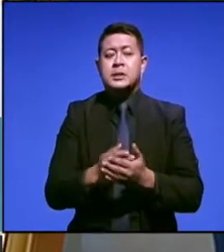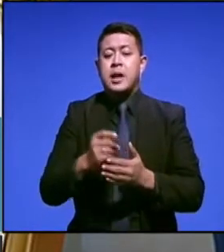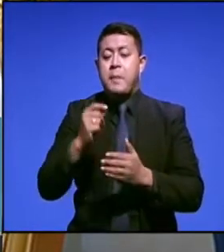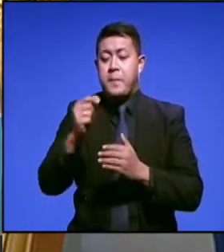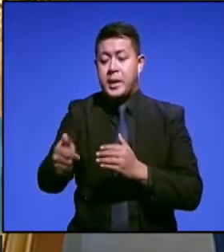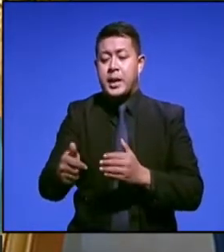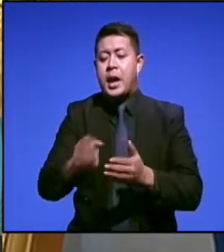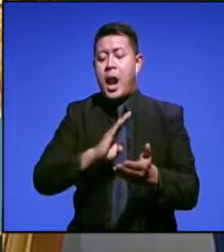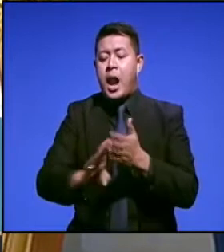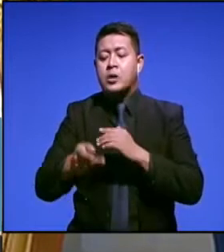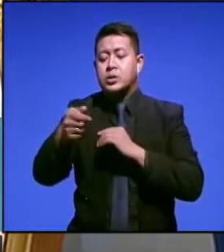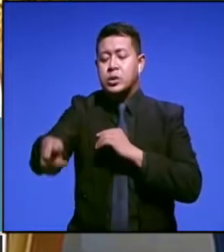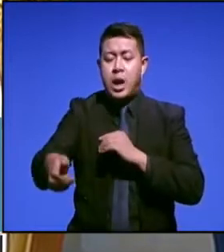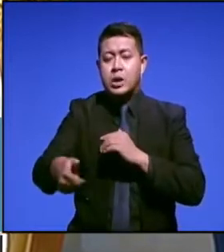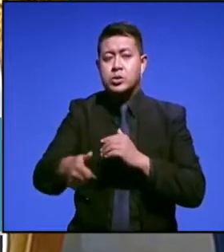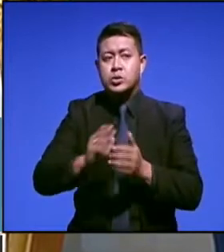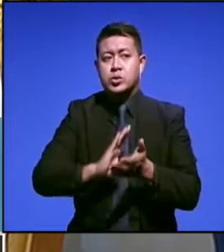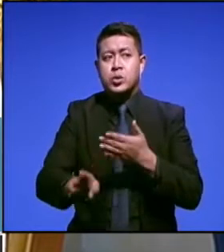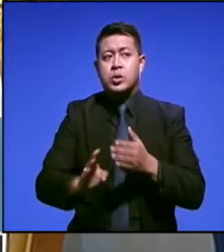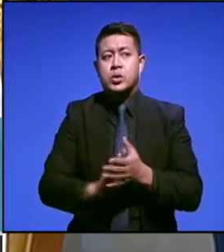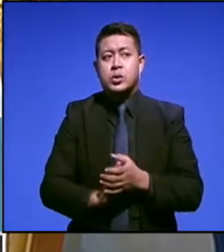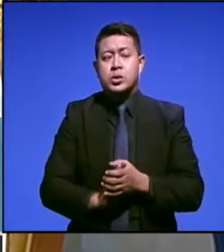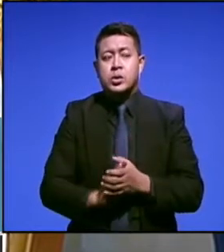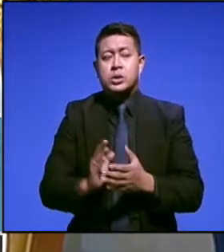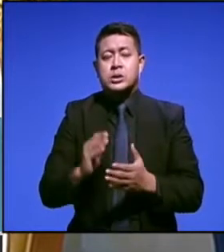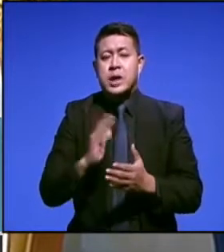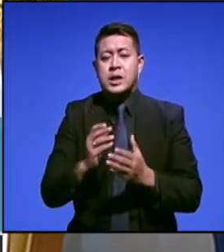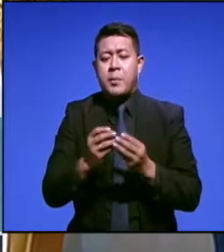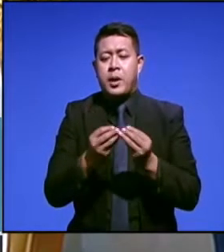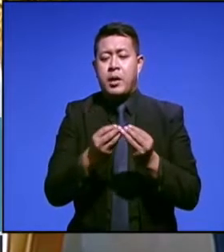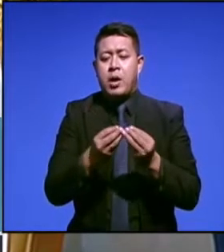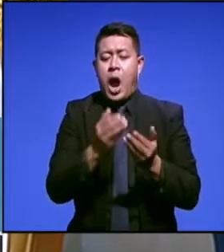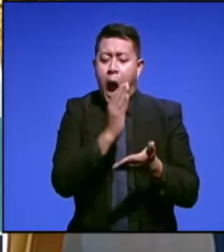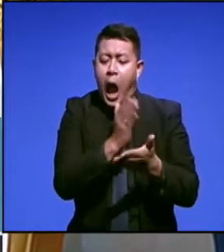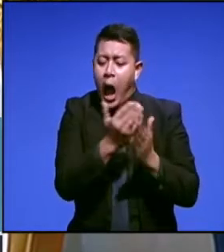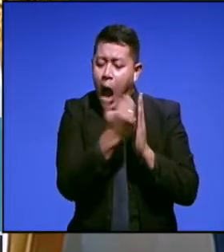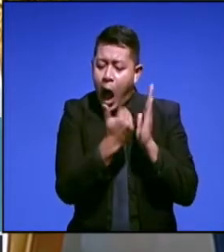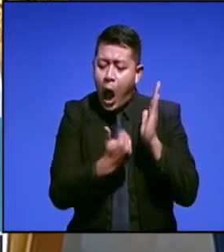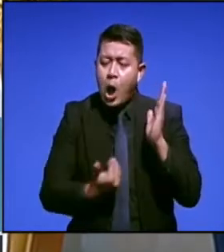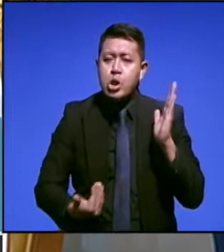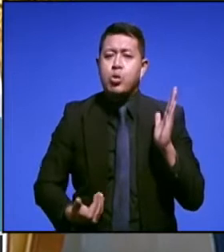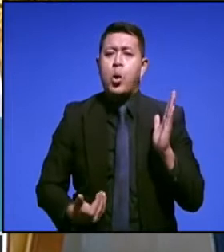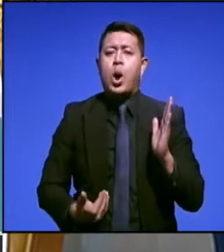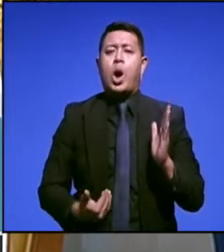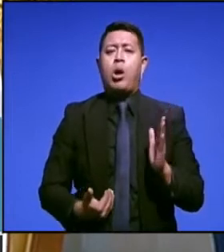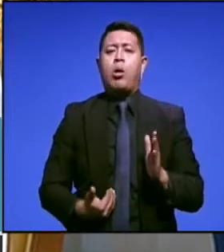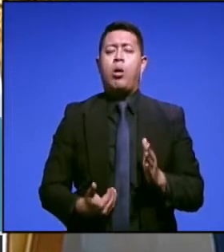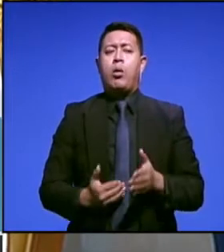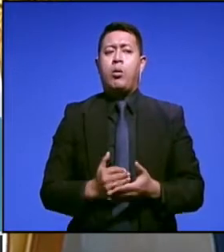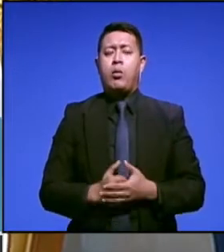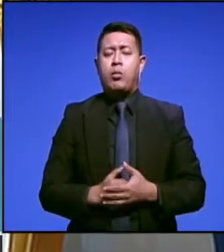langsung bantuan santunnya harus keluar gitu, jangan sampai prosedurnya di Kementerian Kesehatan betul-betul kalau aturan